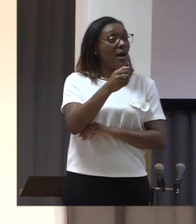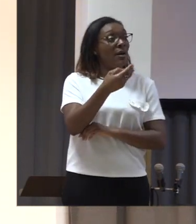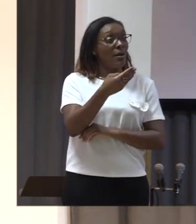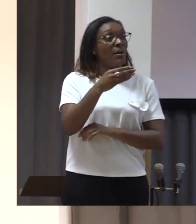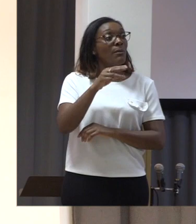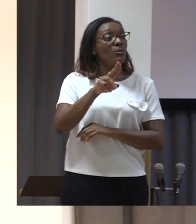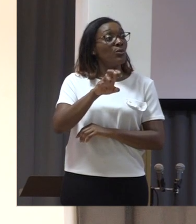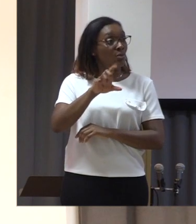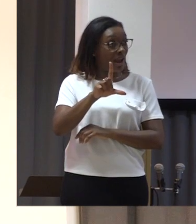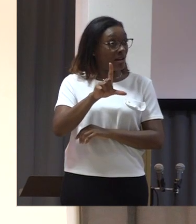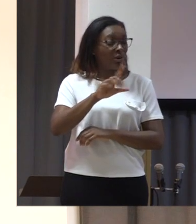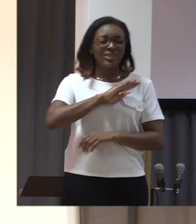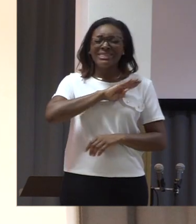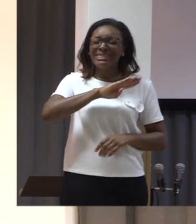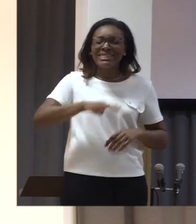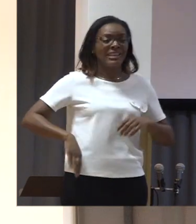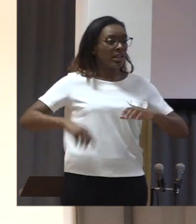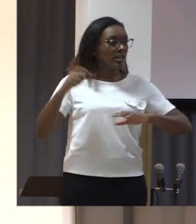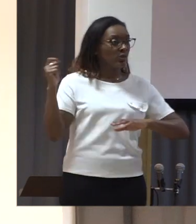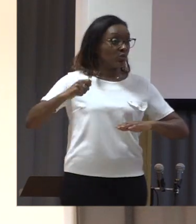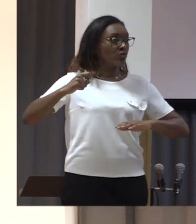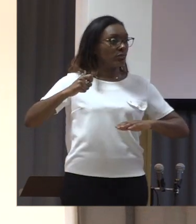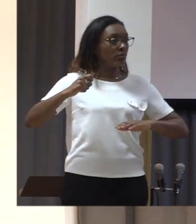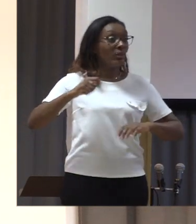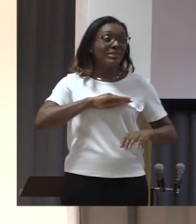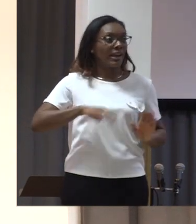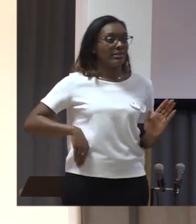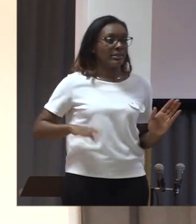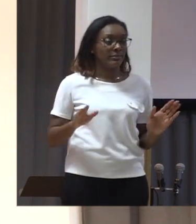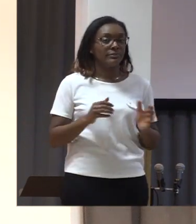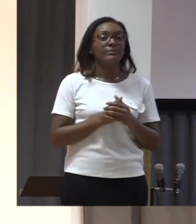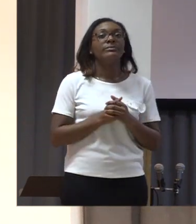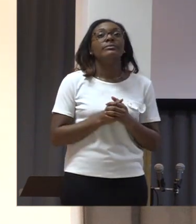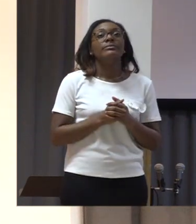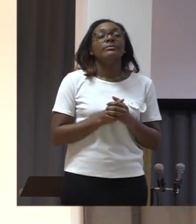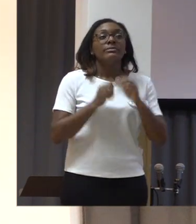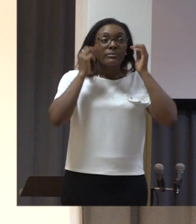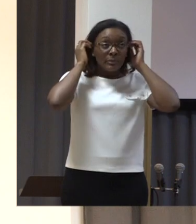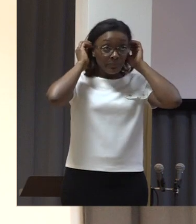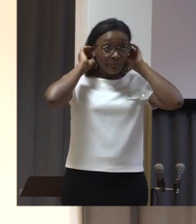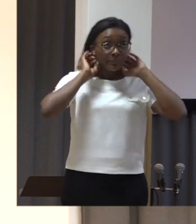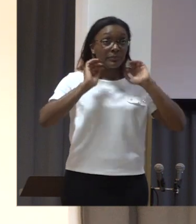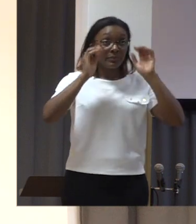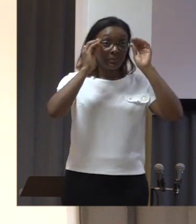3 points. Le premier point concernera l'enjeu de la demande du peuple d'Israël.